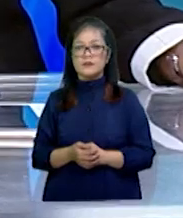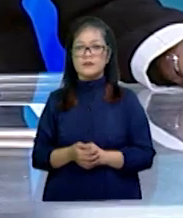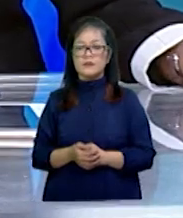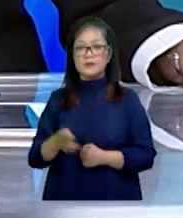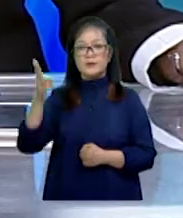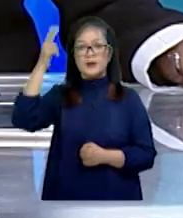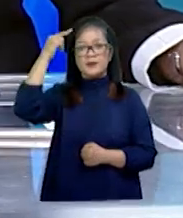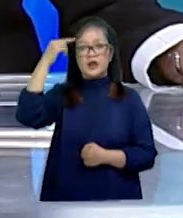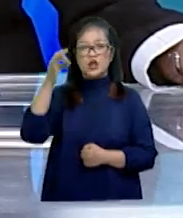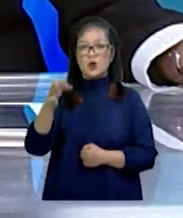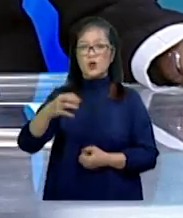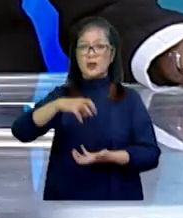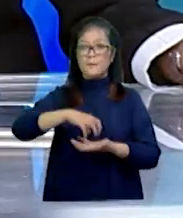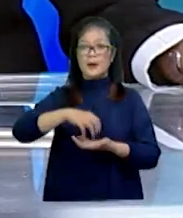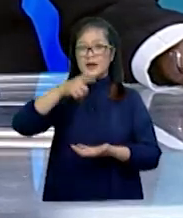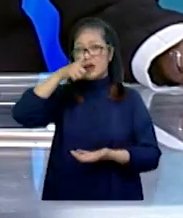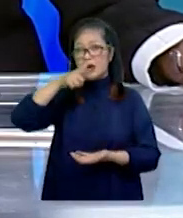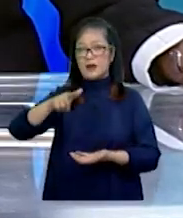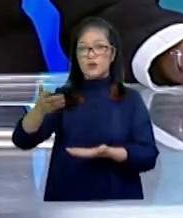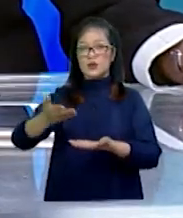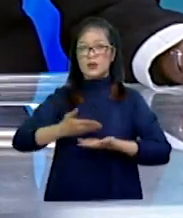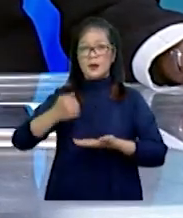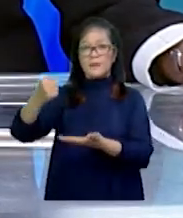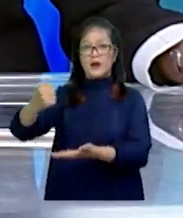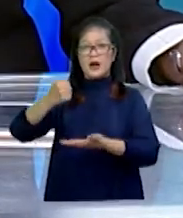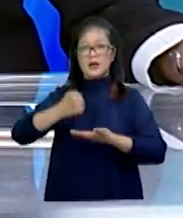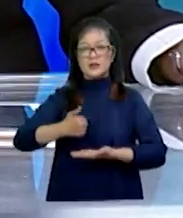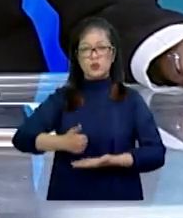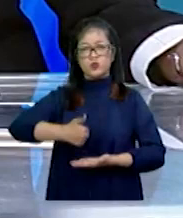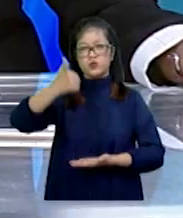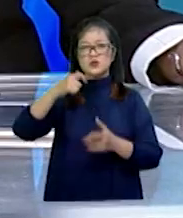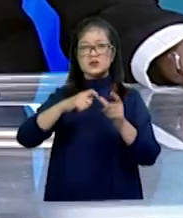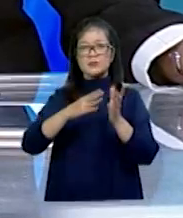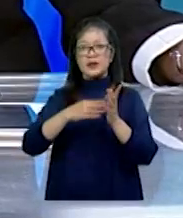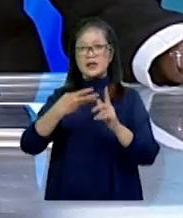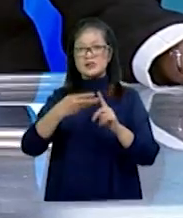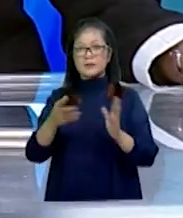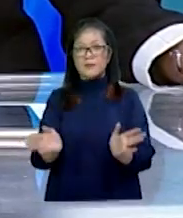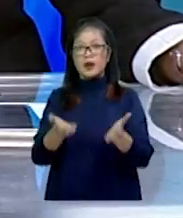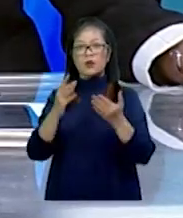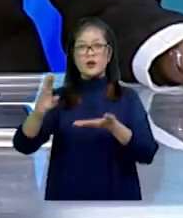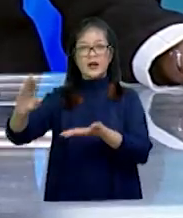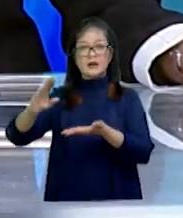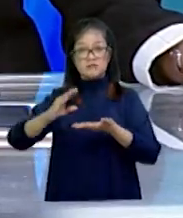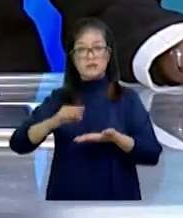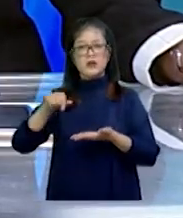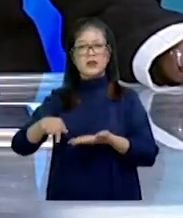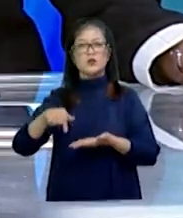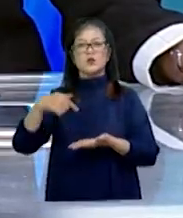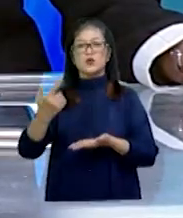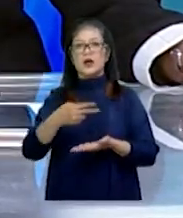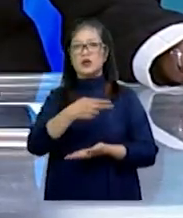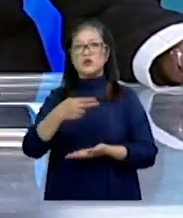Pemirsa, pemerintah Kota Bandar Lampung menerima penghargaan Excellent Integrated SMES Development Initiative dalam ajang